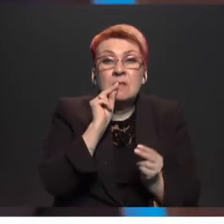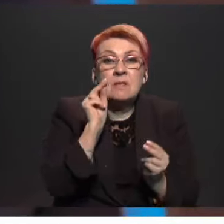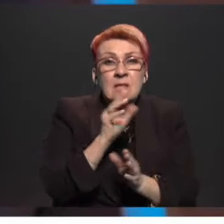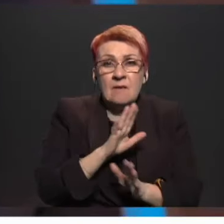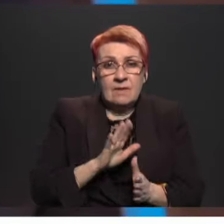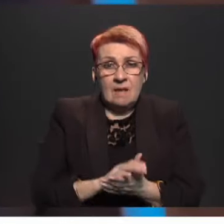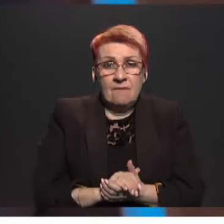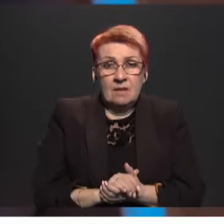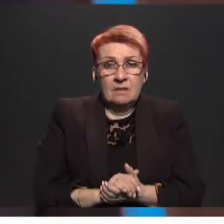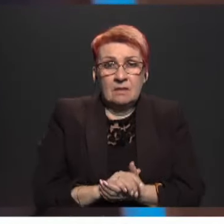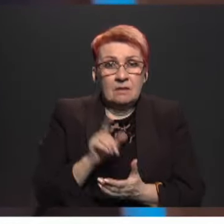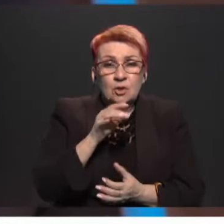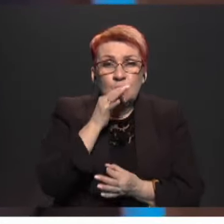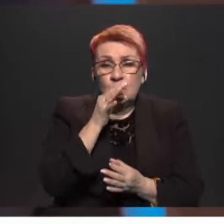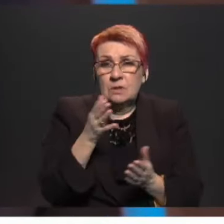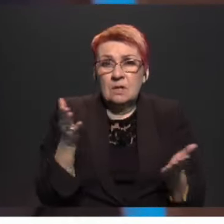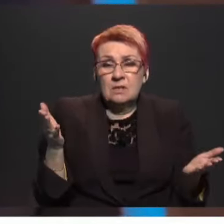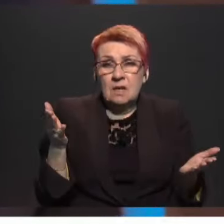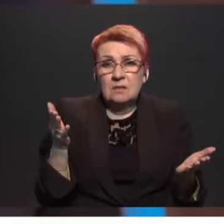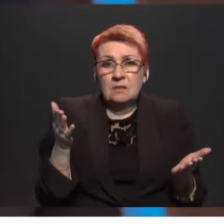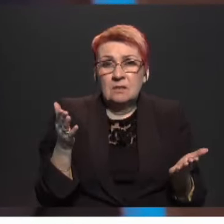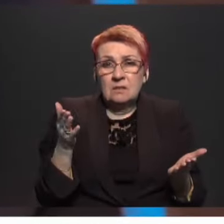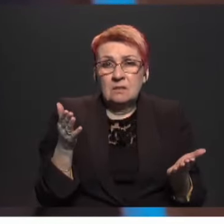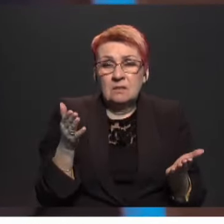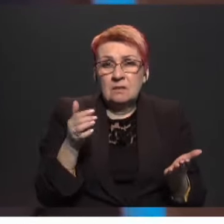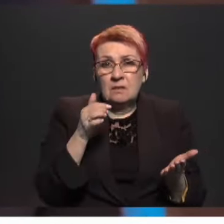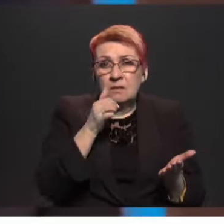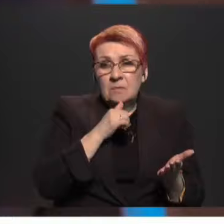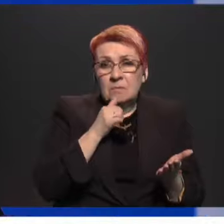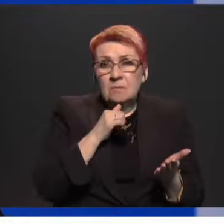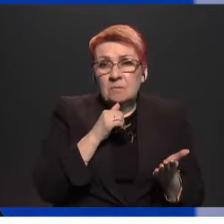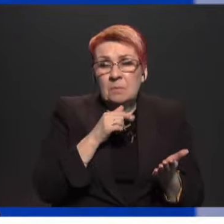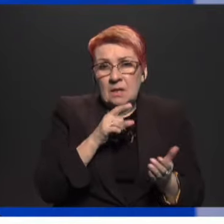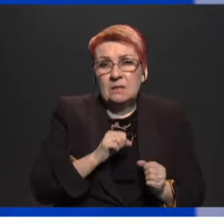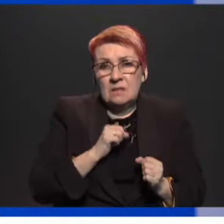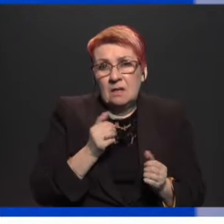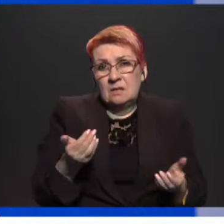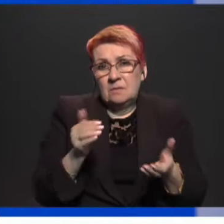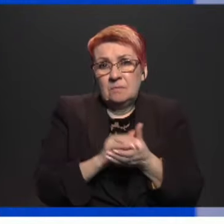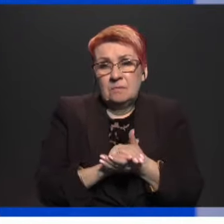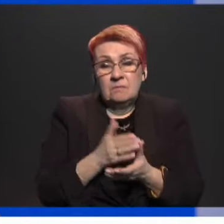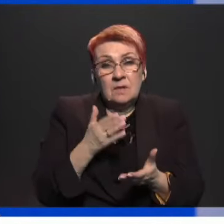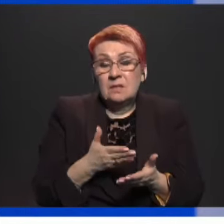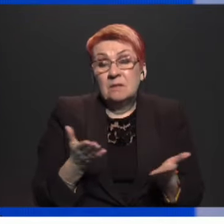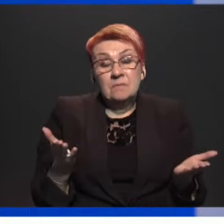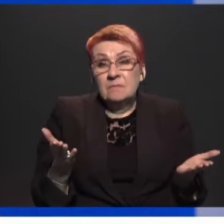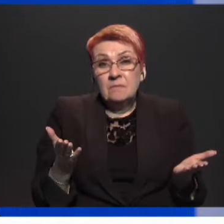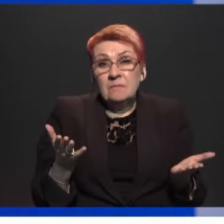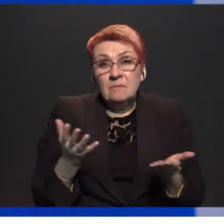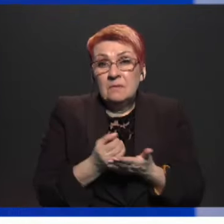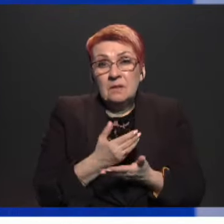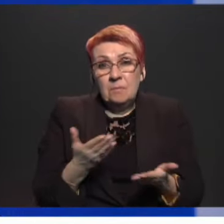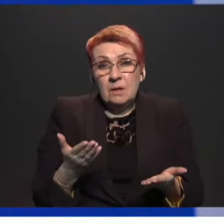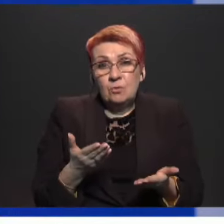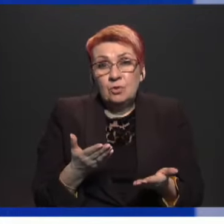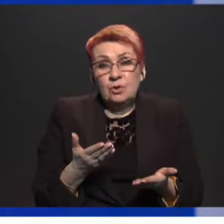И что сказать здесь? Как-то пытаться наладить отношения, насколько это возможно. Если нет, то со